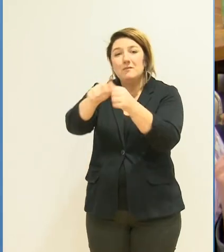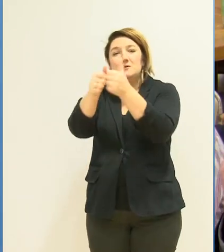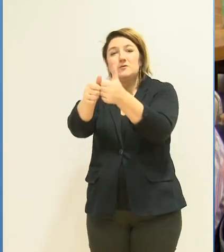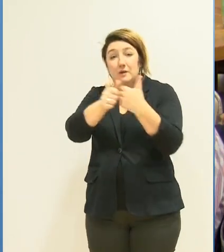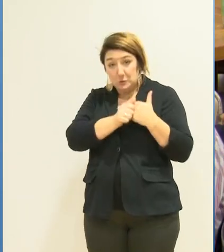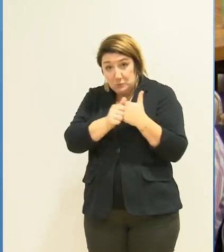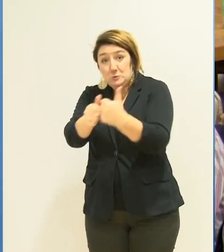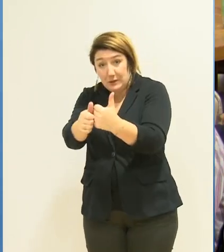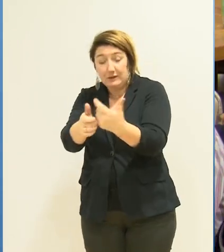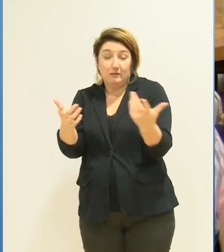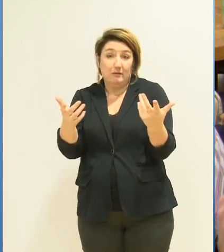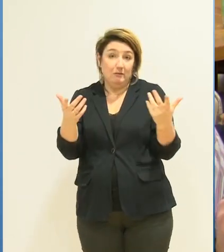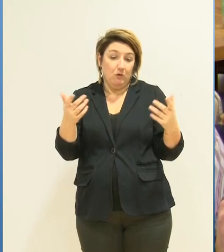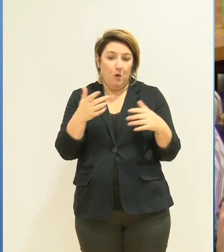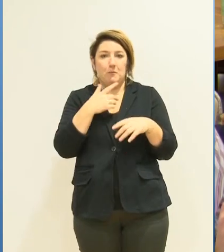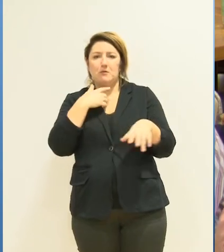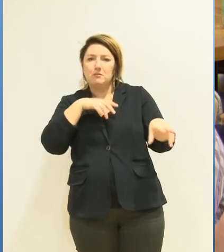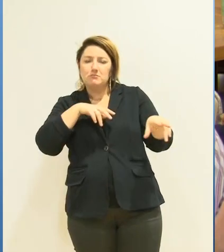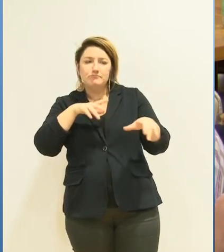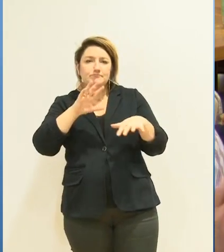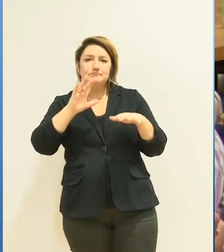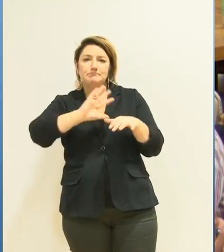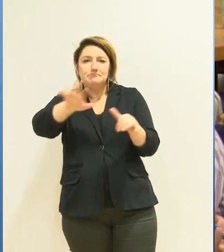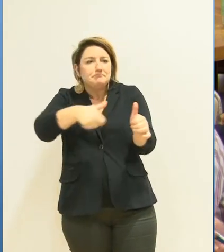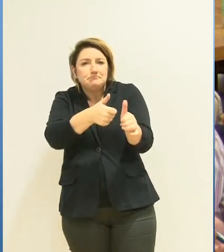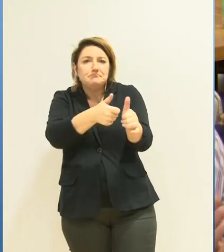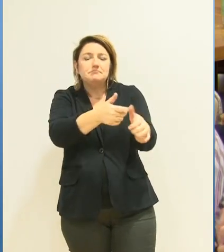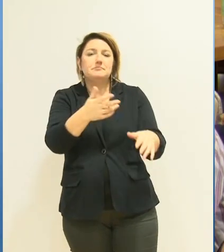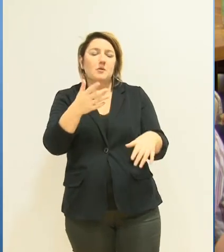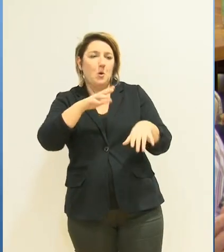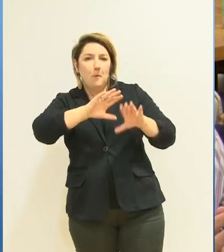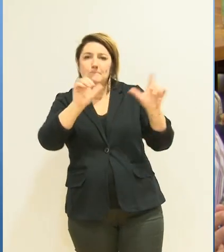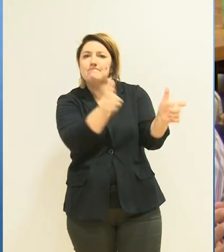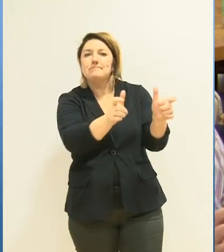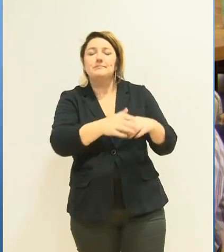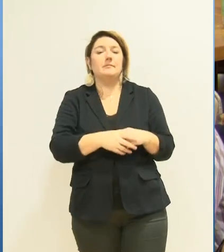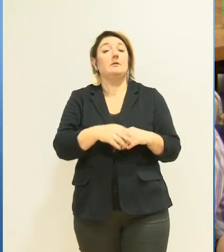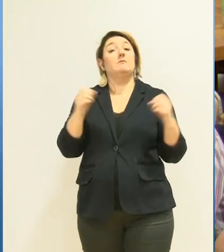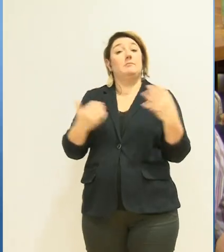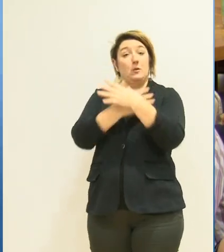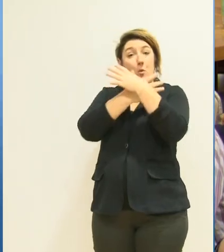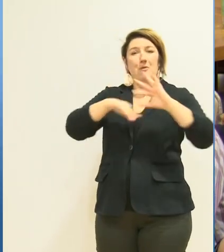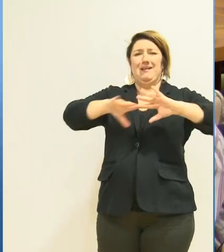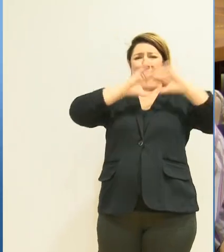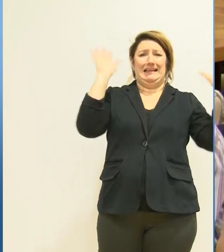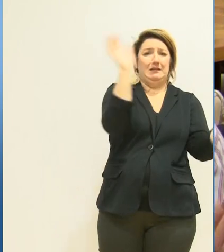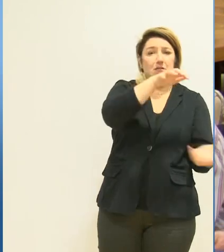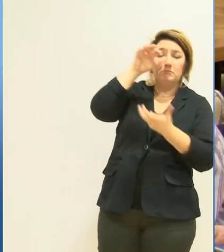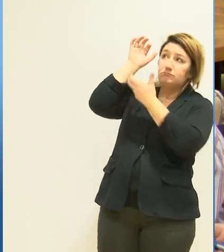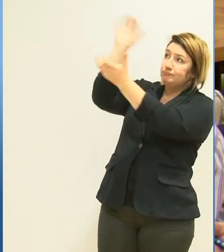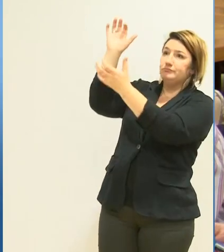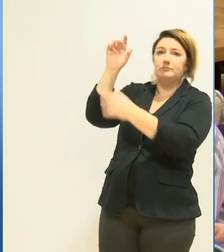suivait la démarche et ceci a été fournie à la métropole comme matériau de et bien